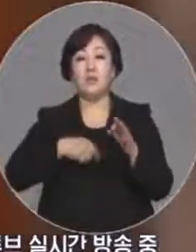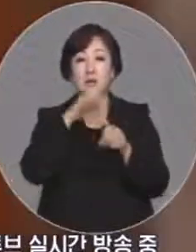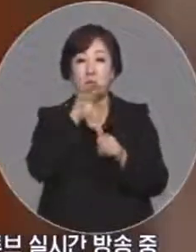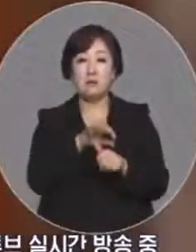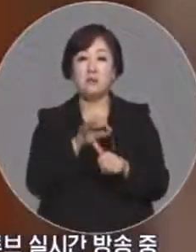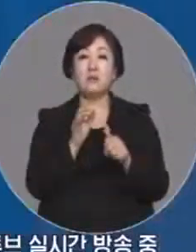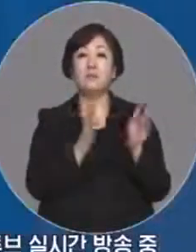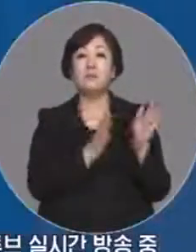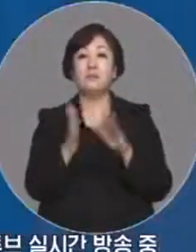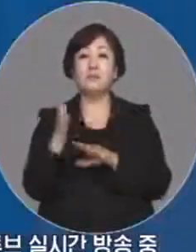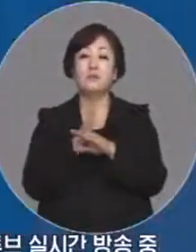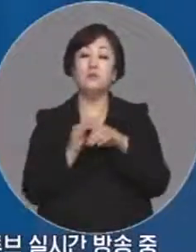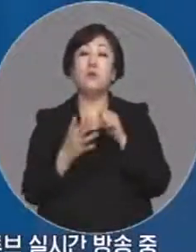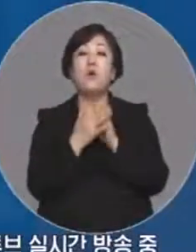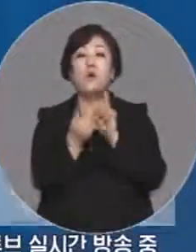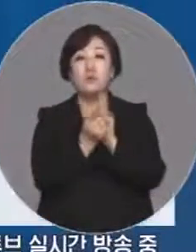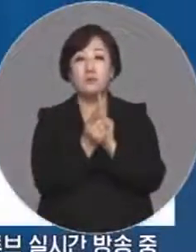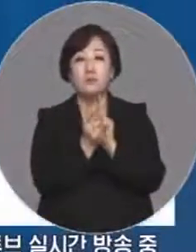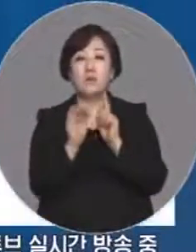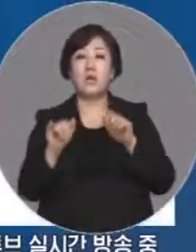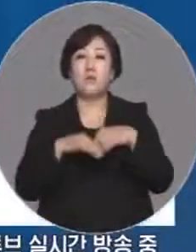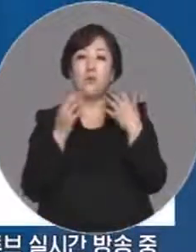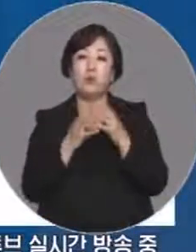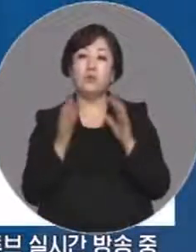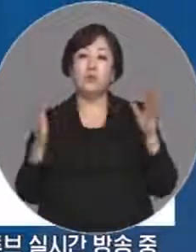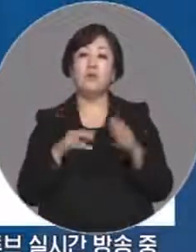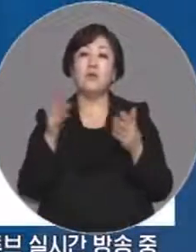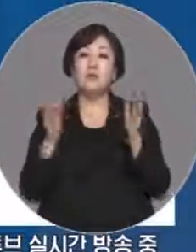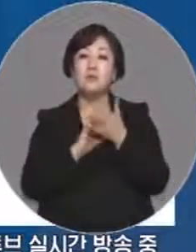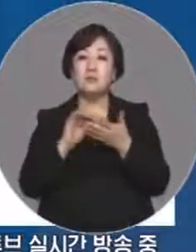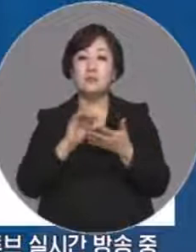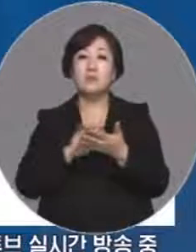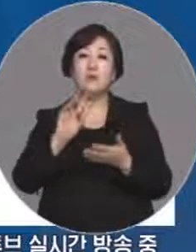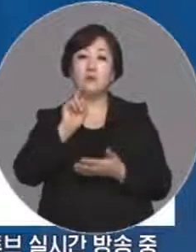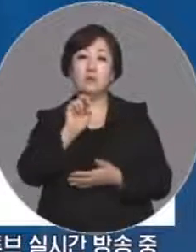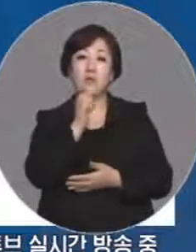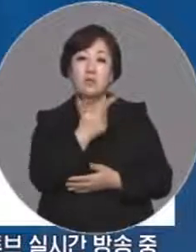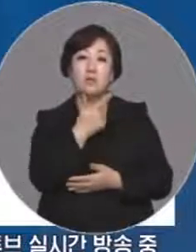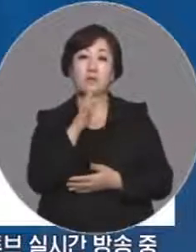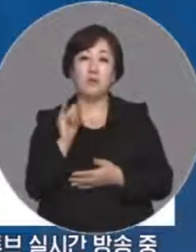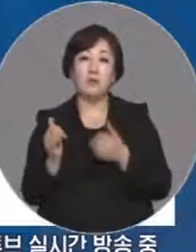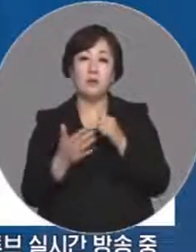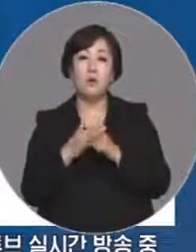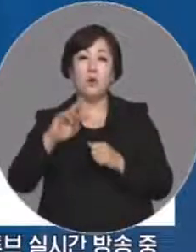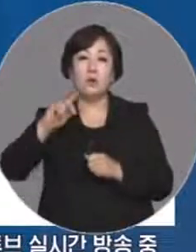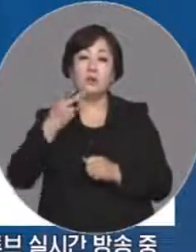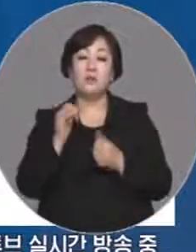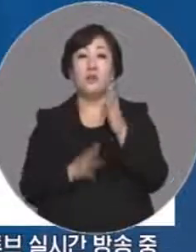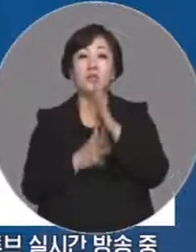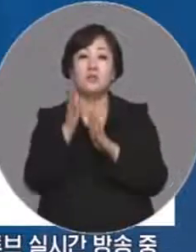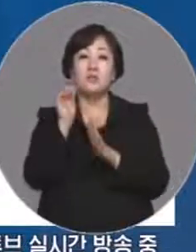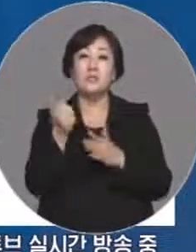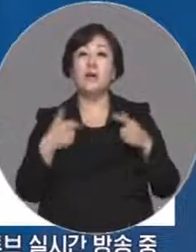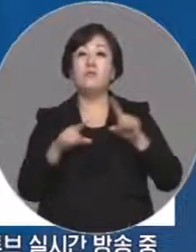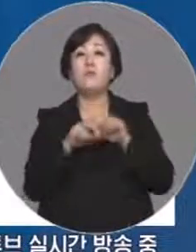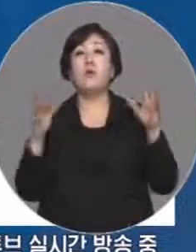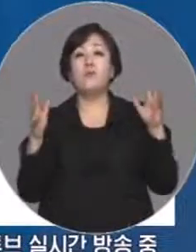들어갔습니다. 접촉자는 총 26명으로 송철호 시장님이 포함되어